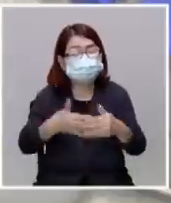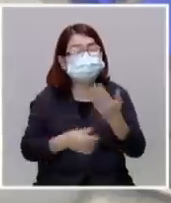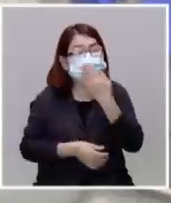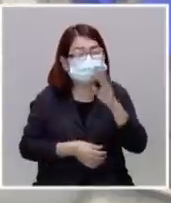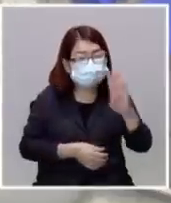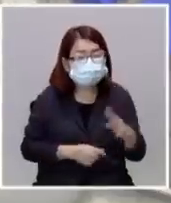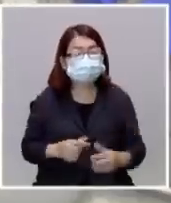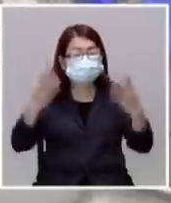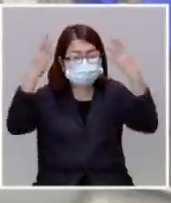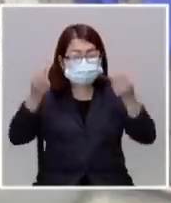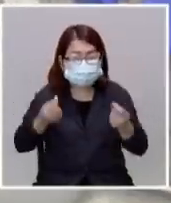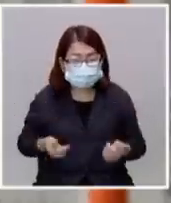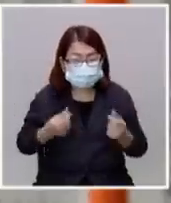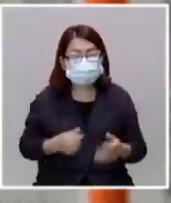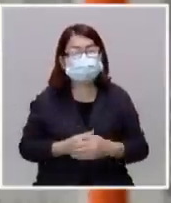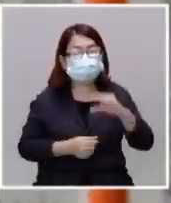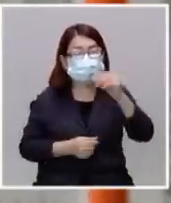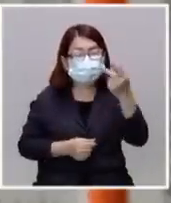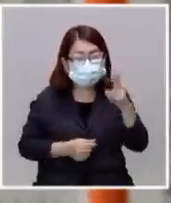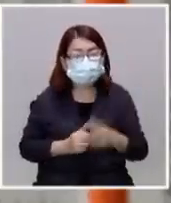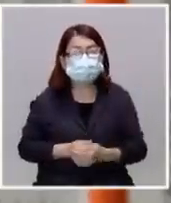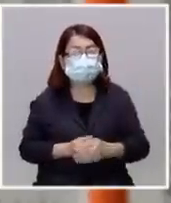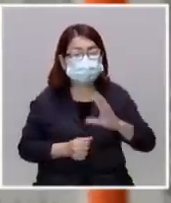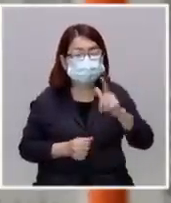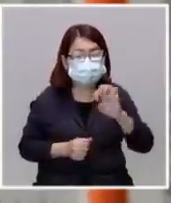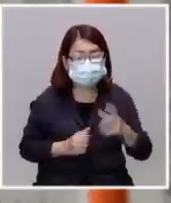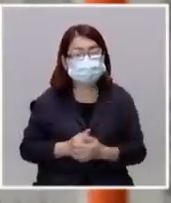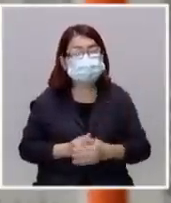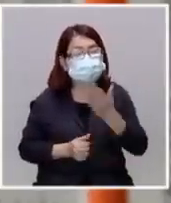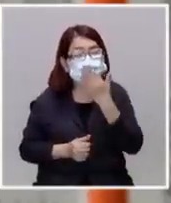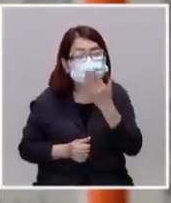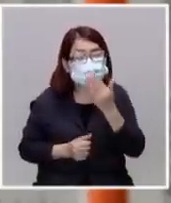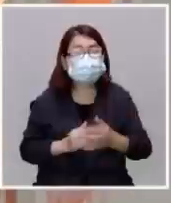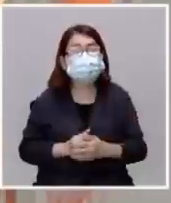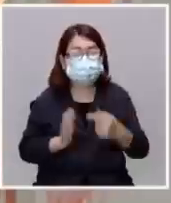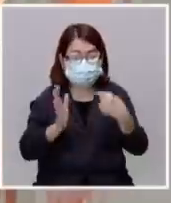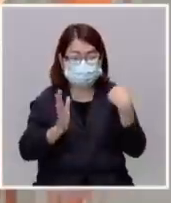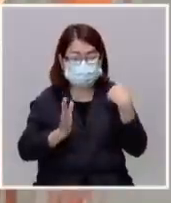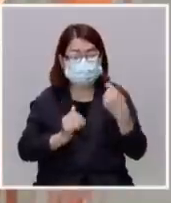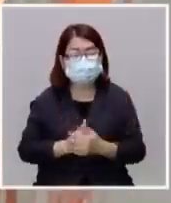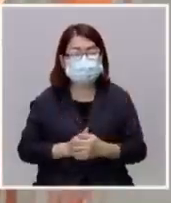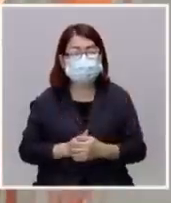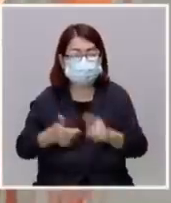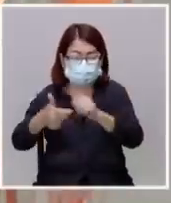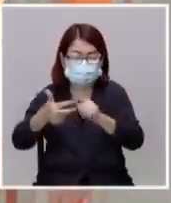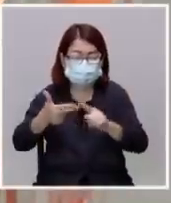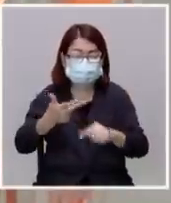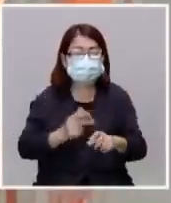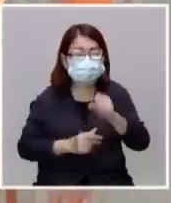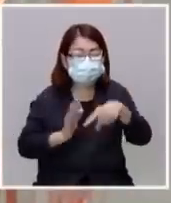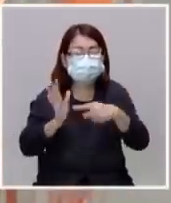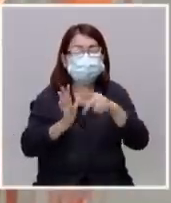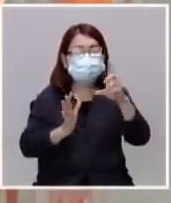ลเม็กซิโกโคลอมเบียและชิลีค่ะซับซาฮาราแอฟริกาก็เช่นซิมบับเวกินีซูดานและโซมาเลียเป็นต้น